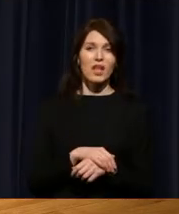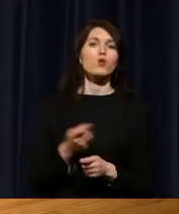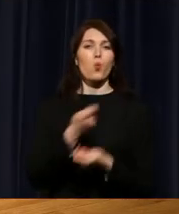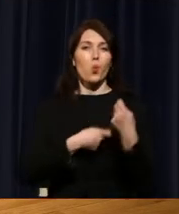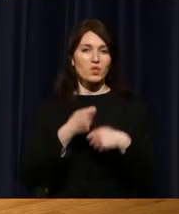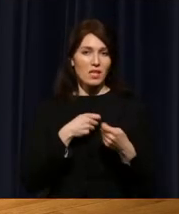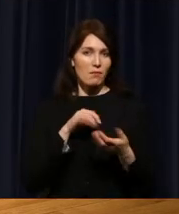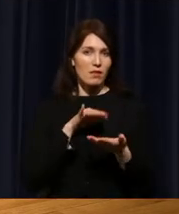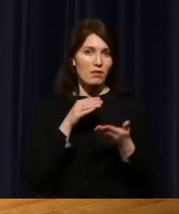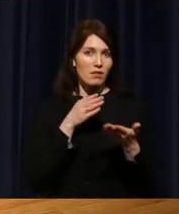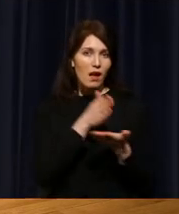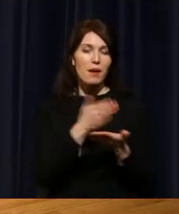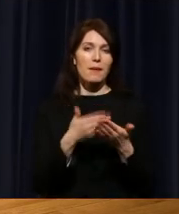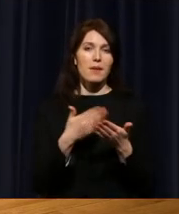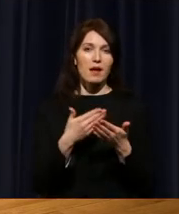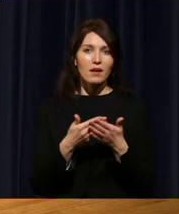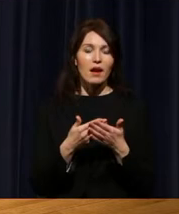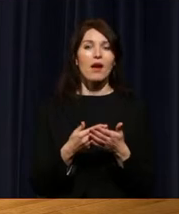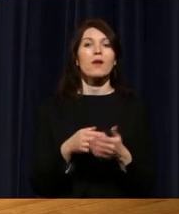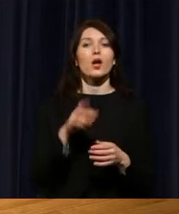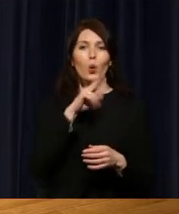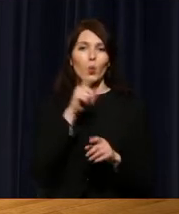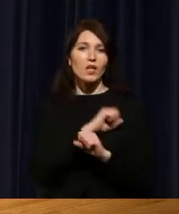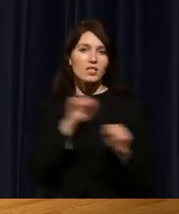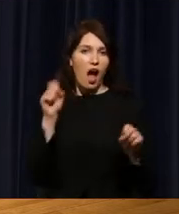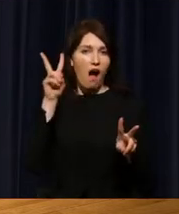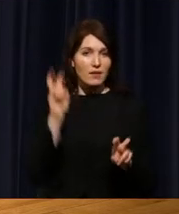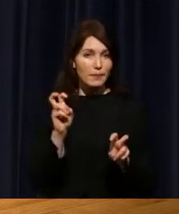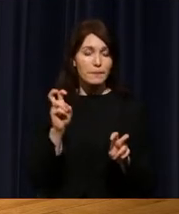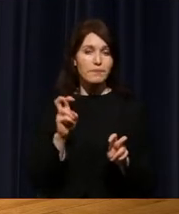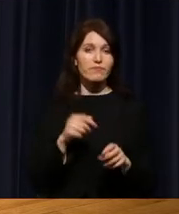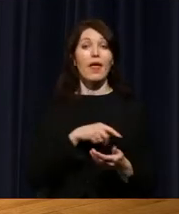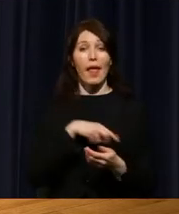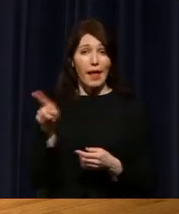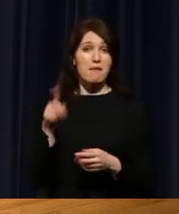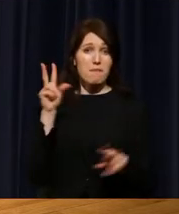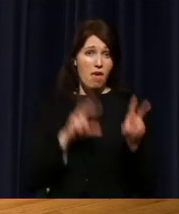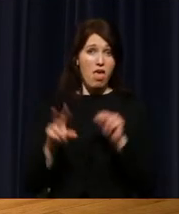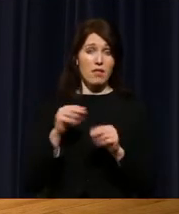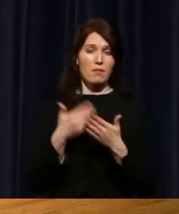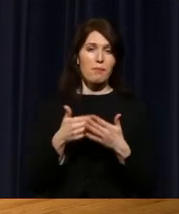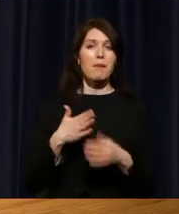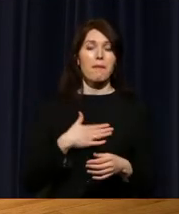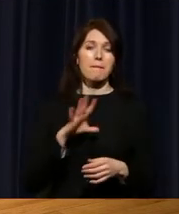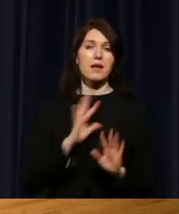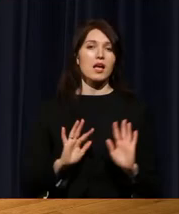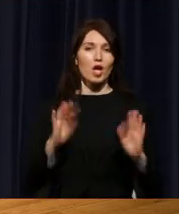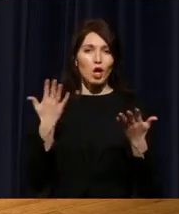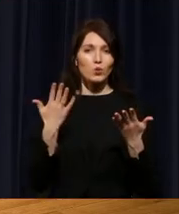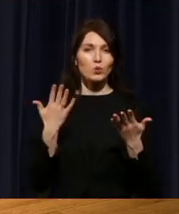darbībā startupos ir tāds jēdziens fail fast, kļūdies ātri, nu, tad ej un mēģini, viņas man pašai gadījums ir tāds,